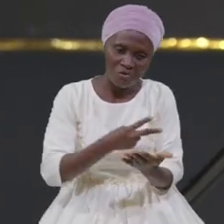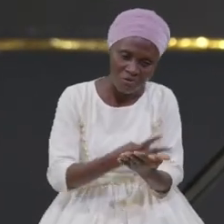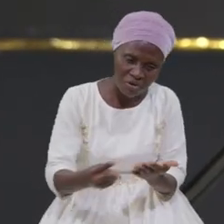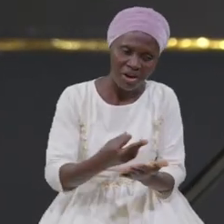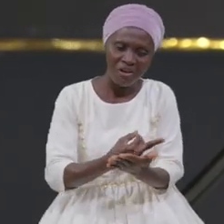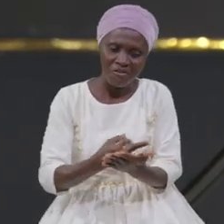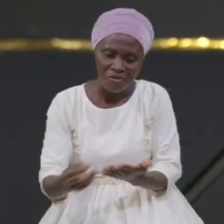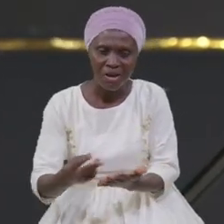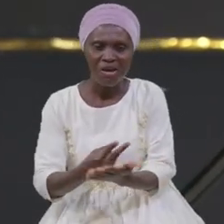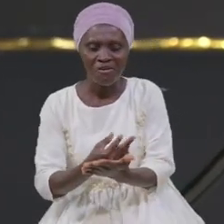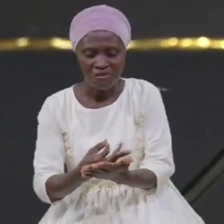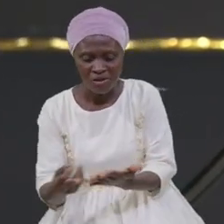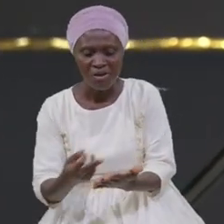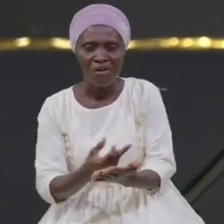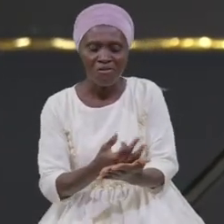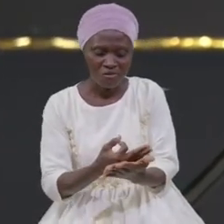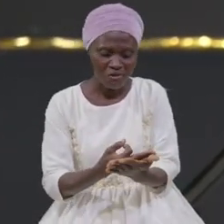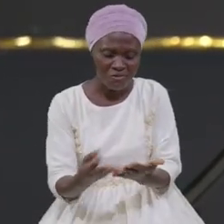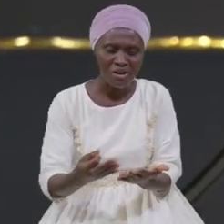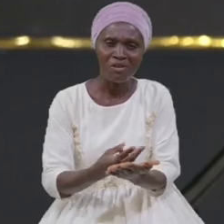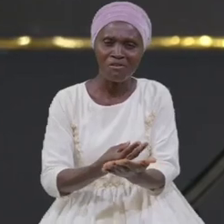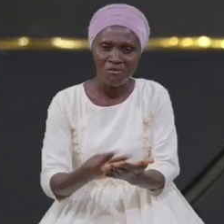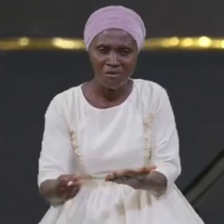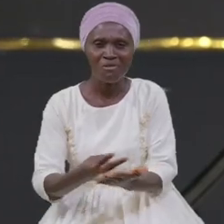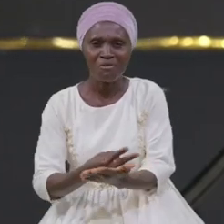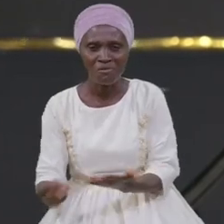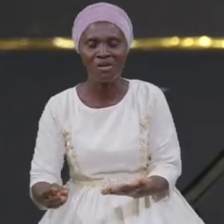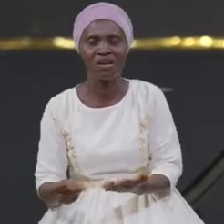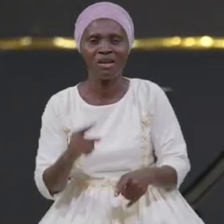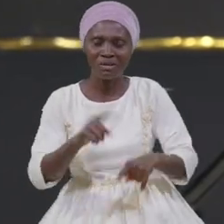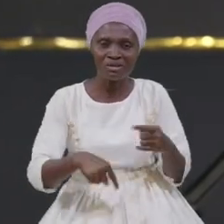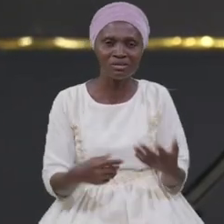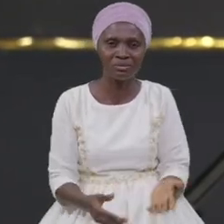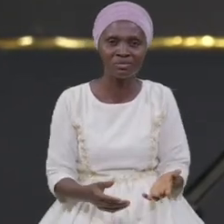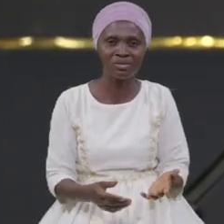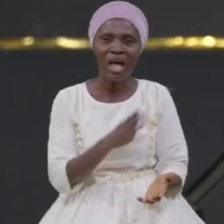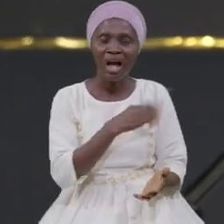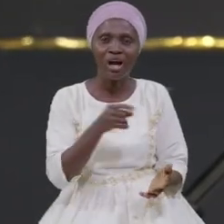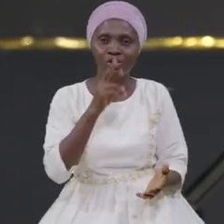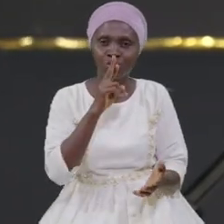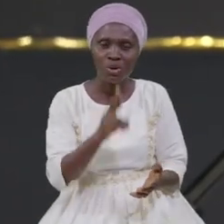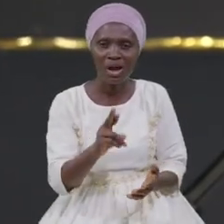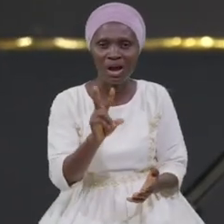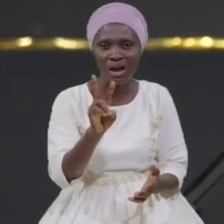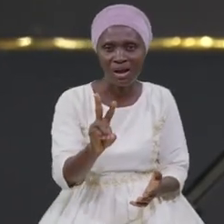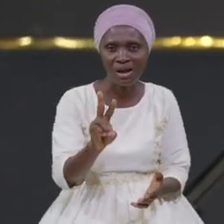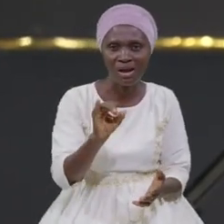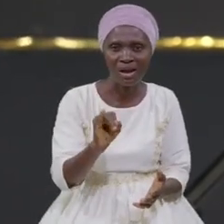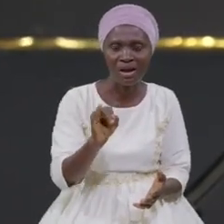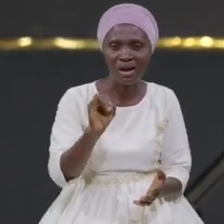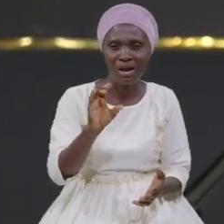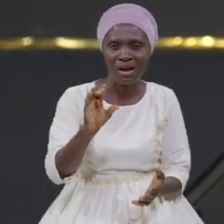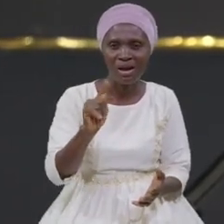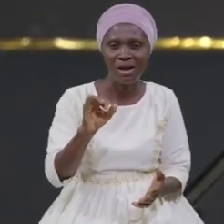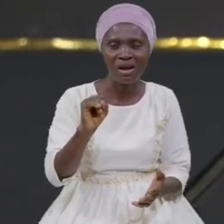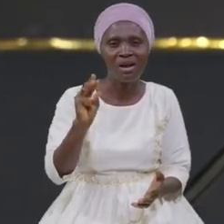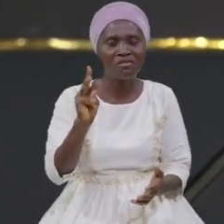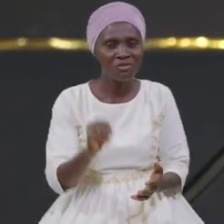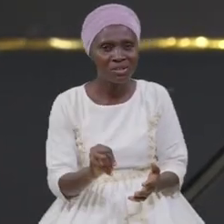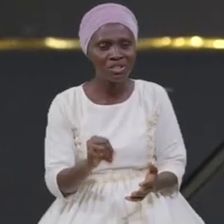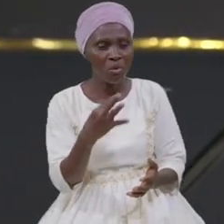la tristesse intérieure, tu es victime. Tu es victime du tentateur, de la